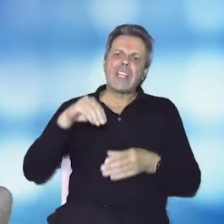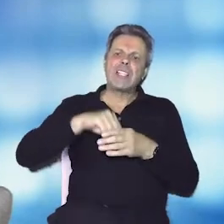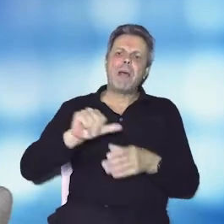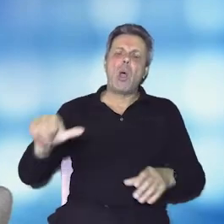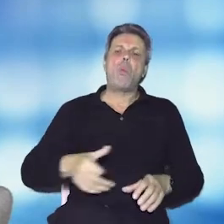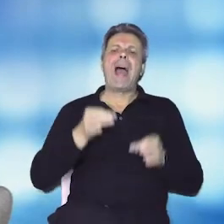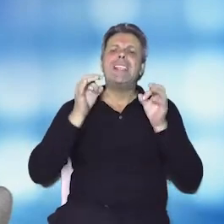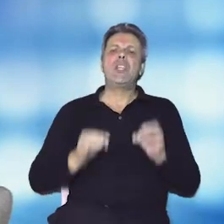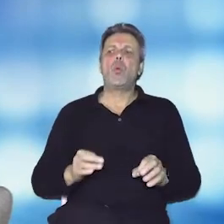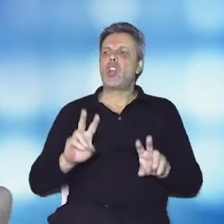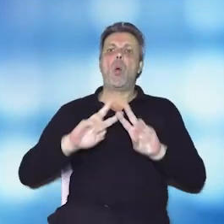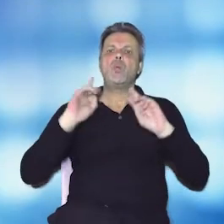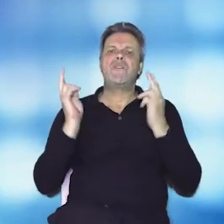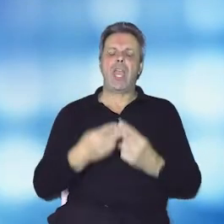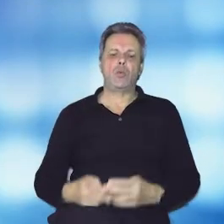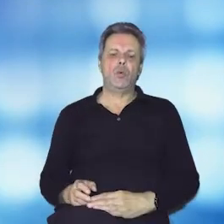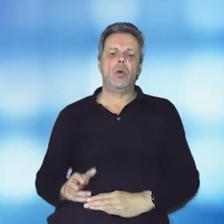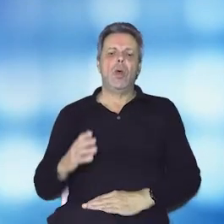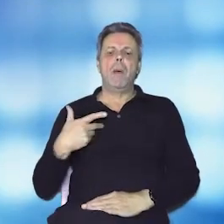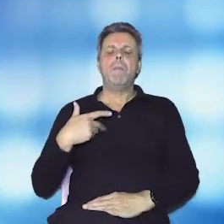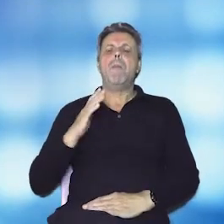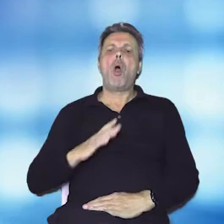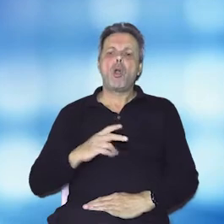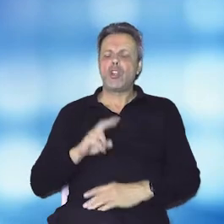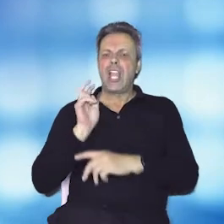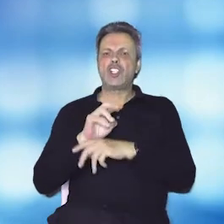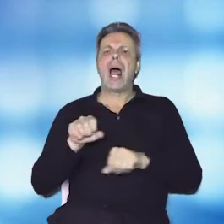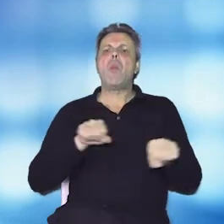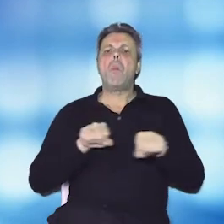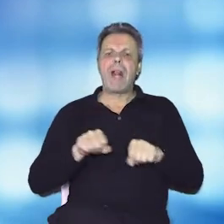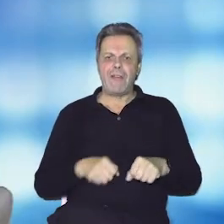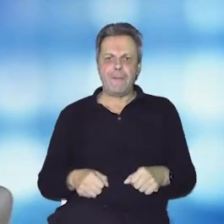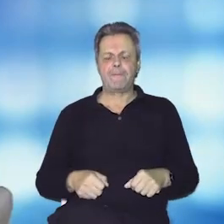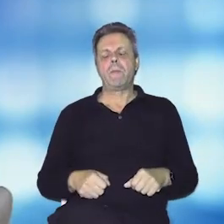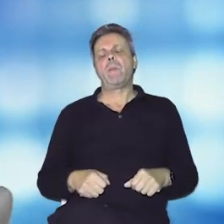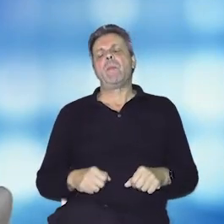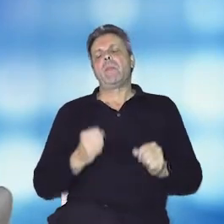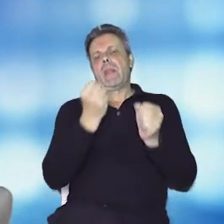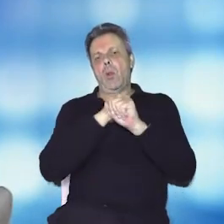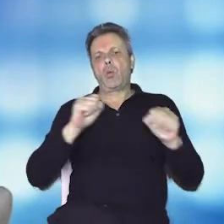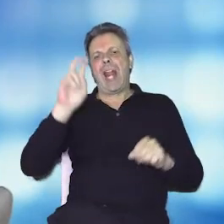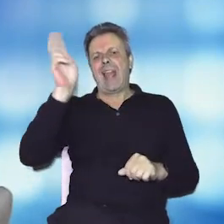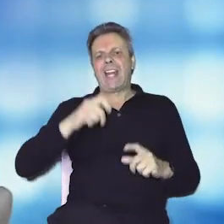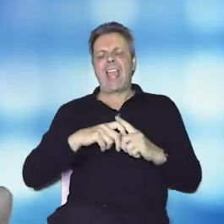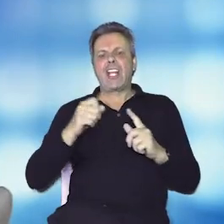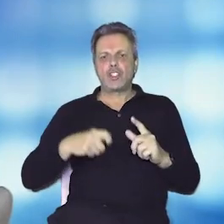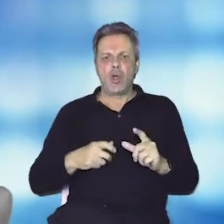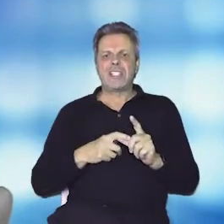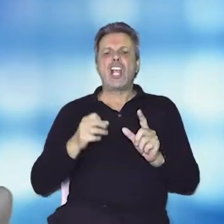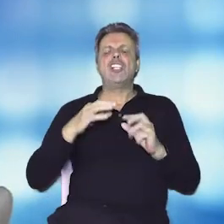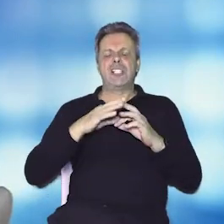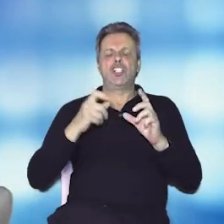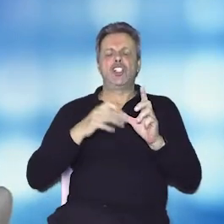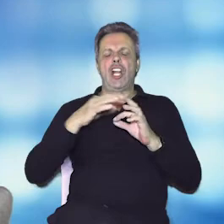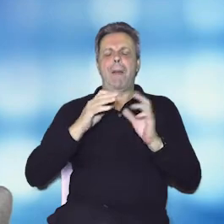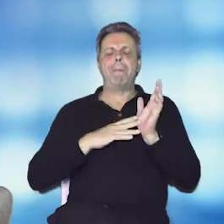u najsigurnije u svijetu. Gost mi je član uprave nuklearne elektrane Krško, gospodin Saša